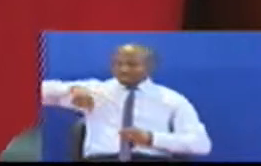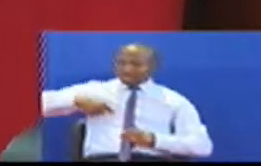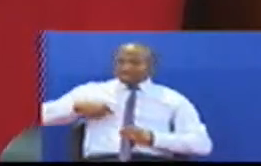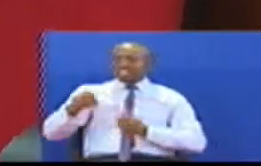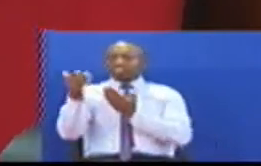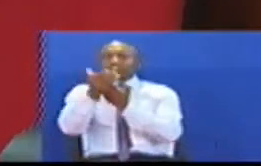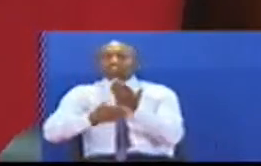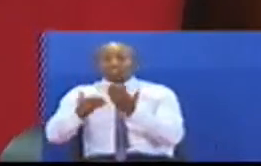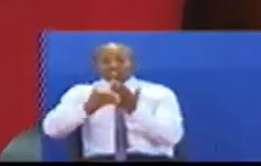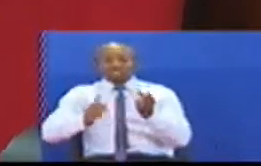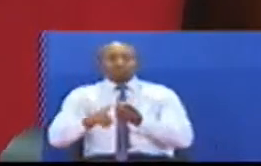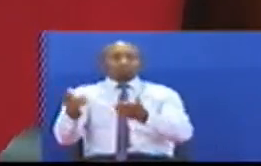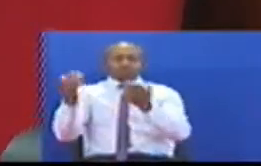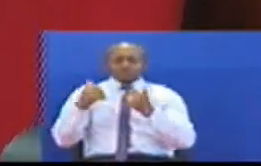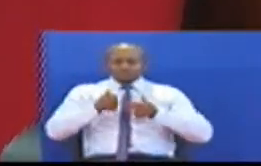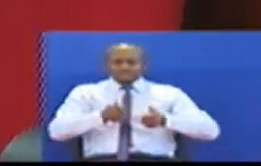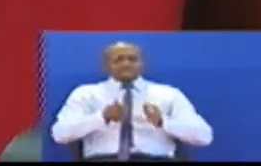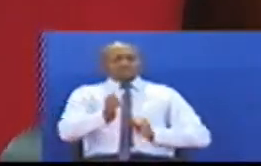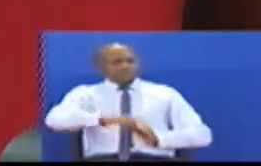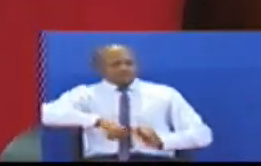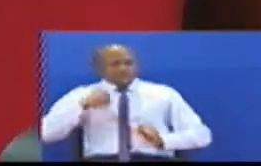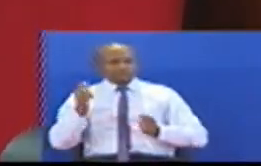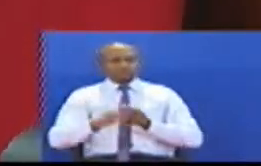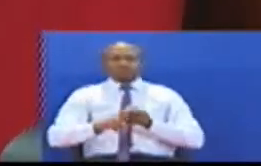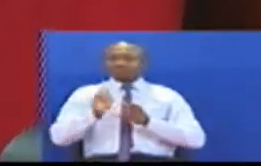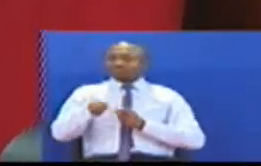nchi tutaweza kujitegemea, na